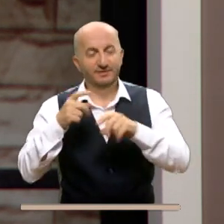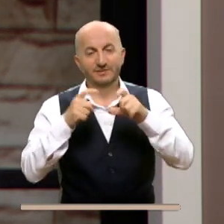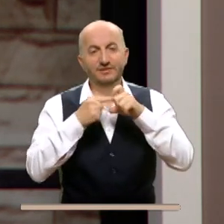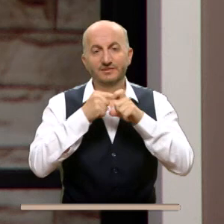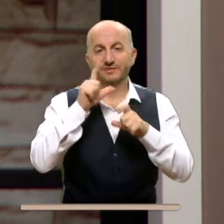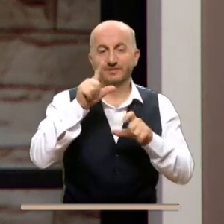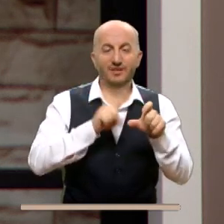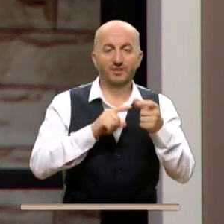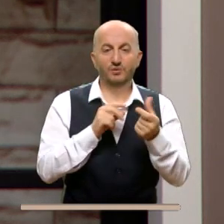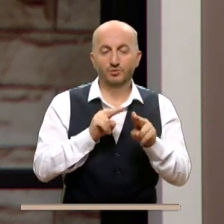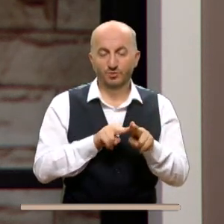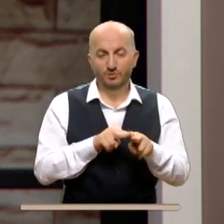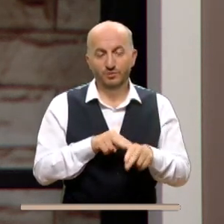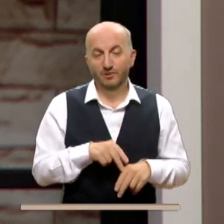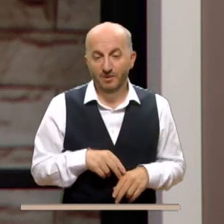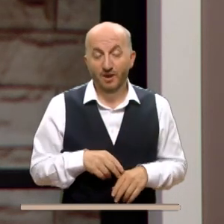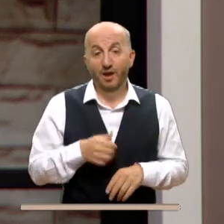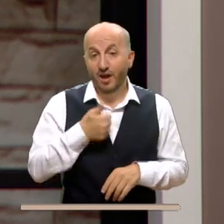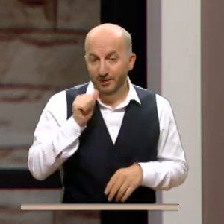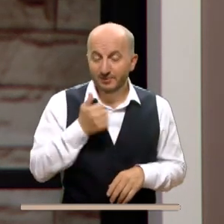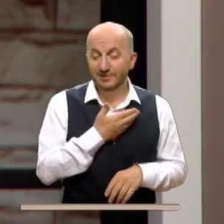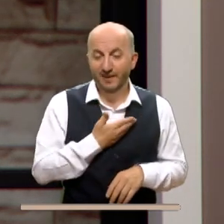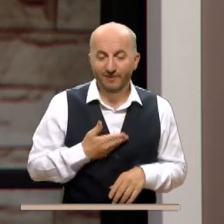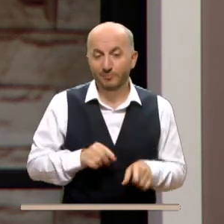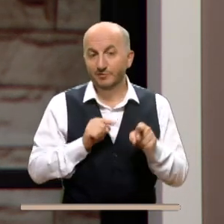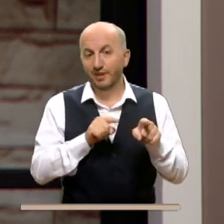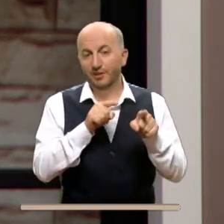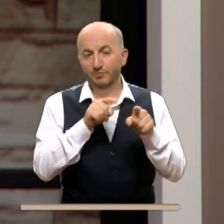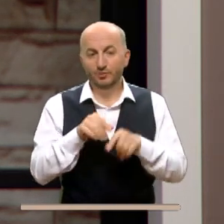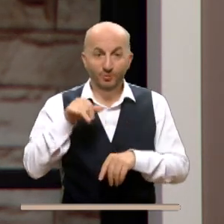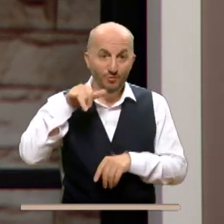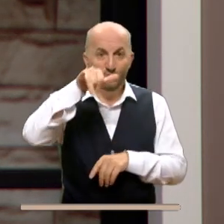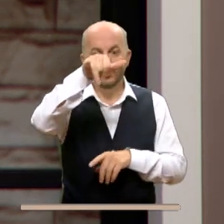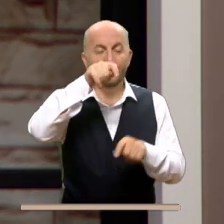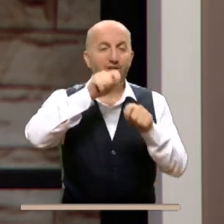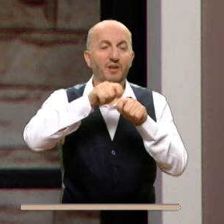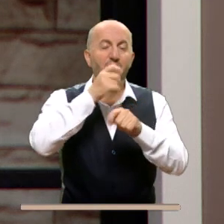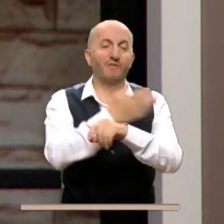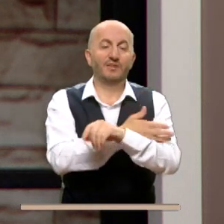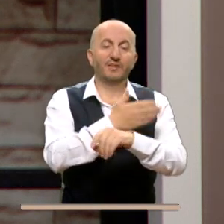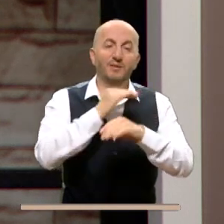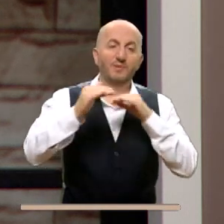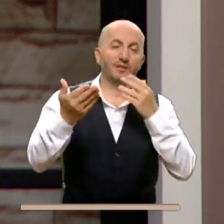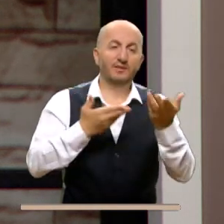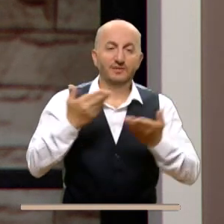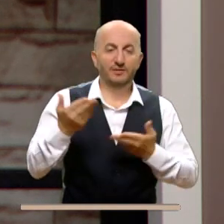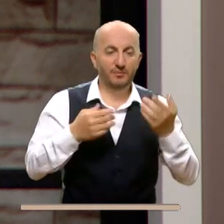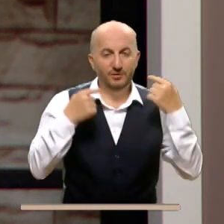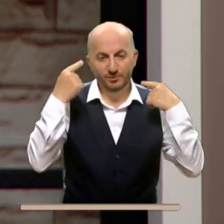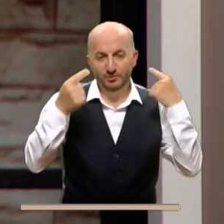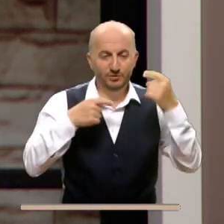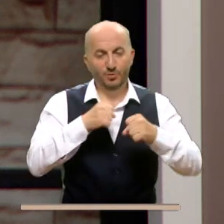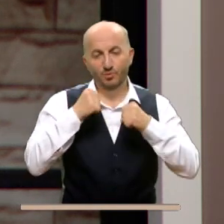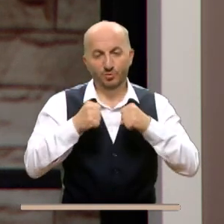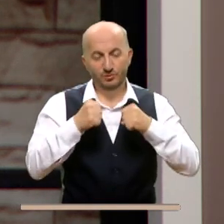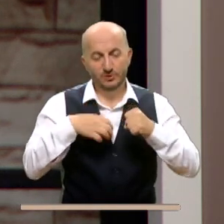konuda çok seviyorum yani takip ediyorum. O hedefleri düşünmek, o vatana millete hizmet etme şeyi ben de hani